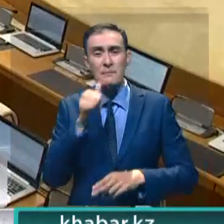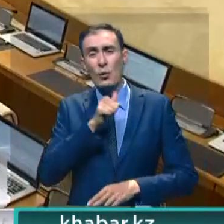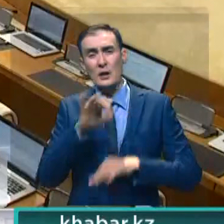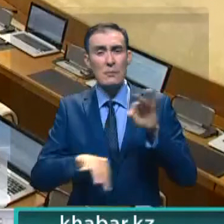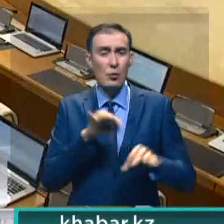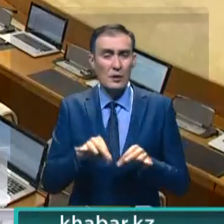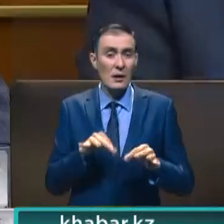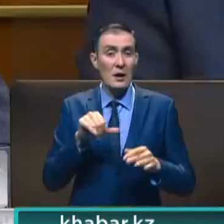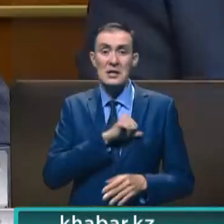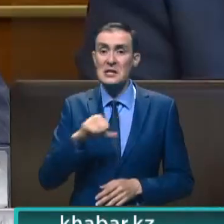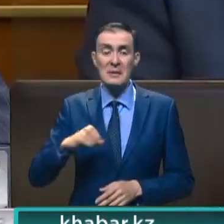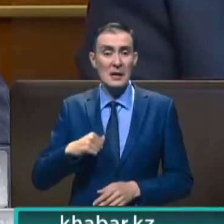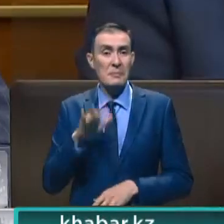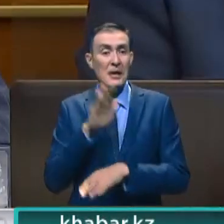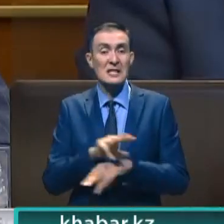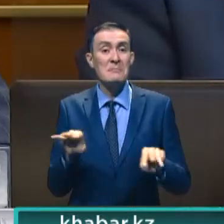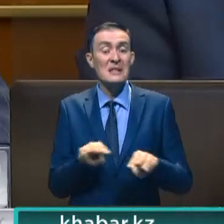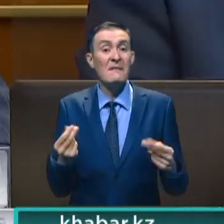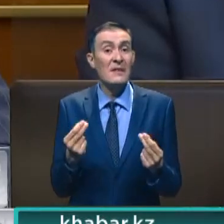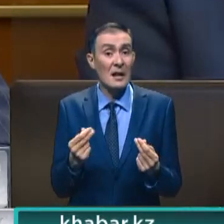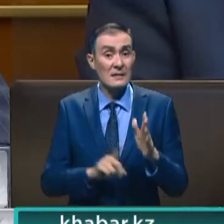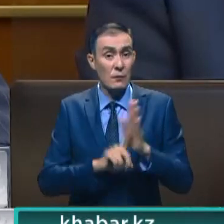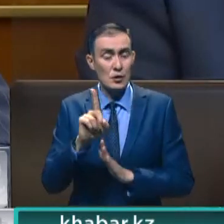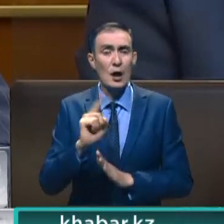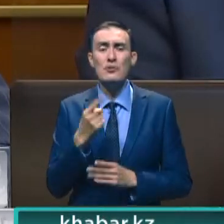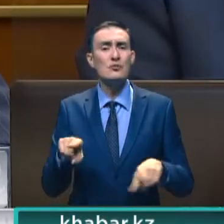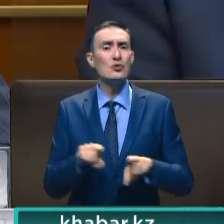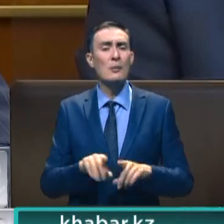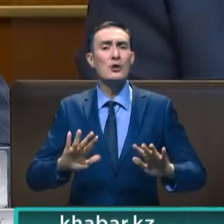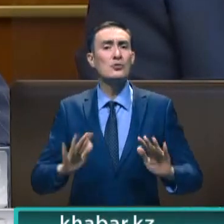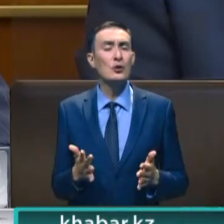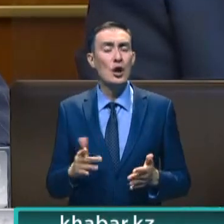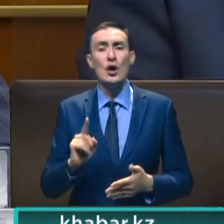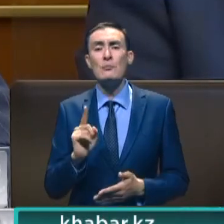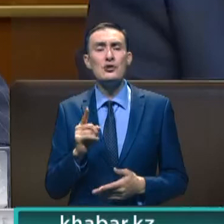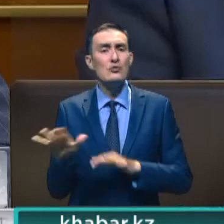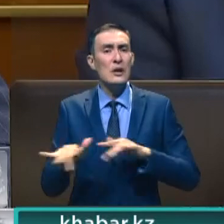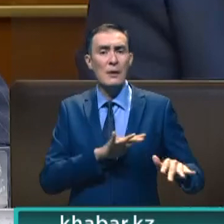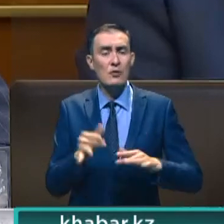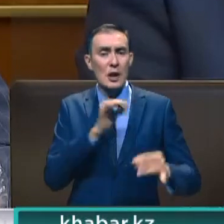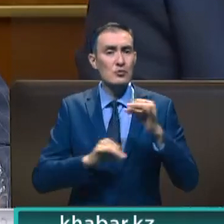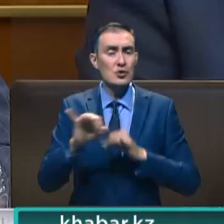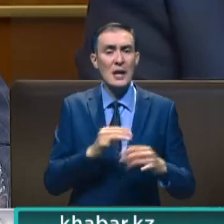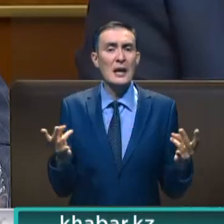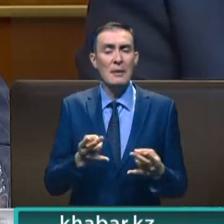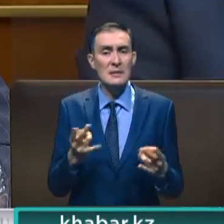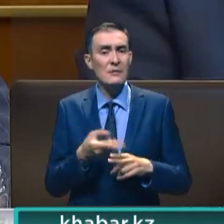проекты вводятся самостоятельным приказом министра финансов. Почему так происходит? Почему не проводится обсуждение